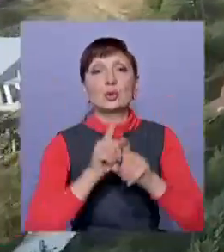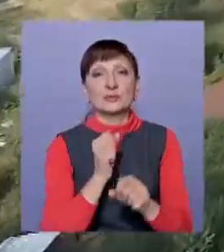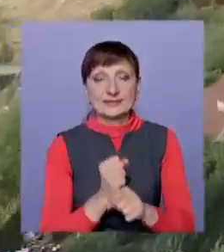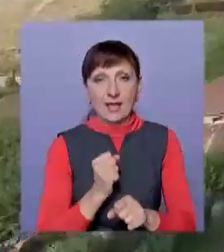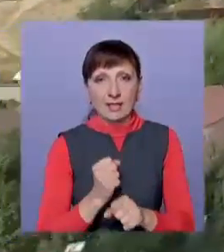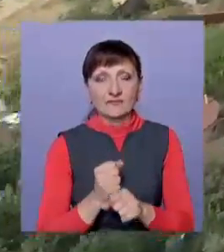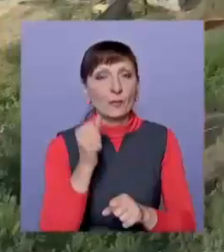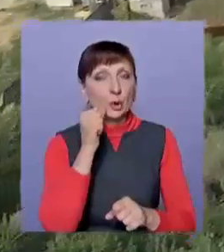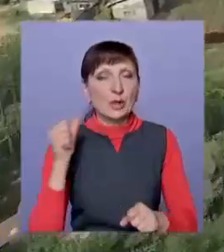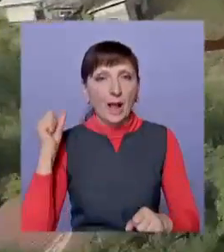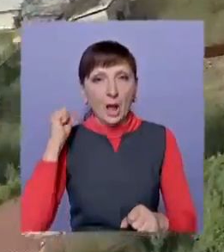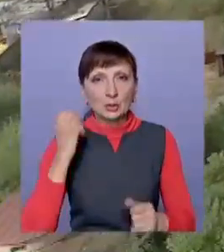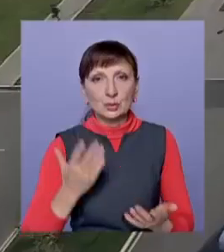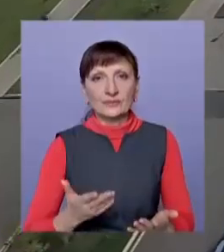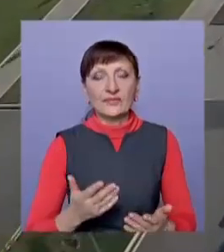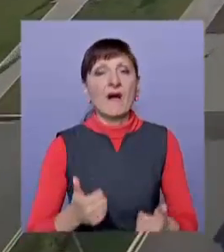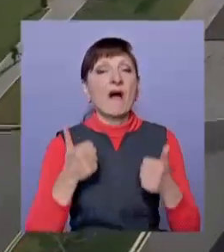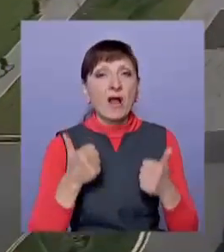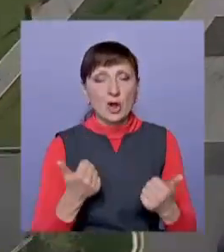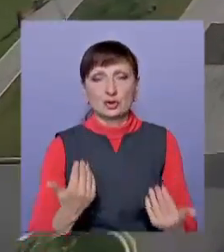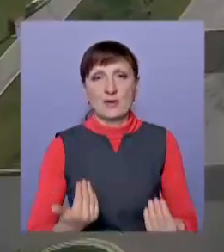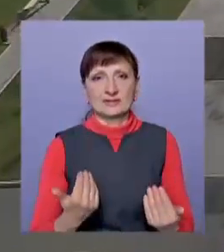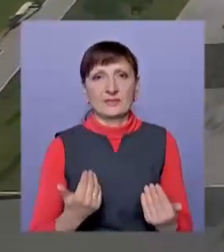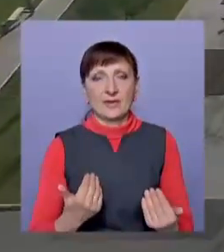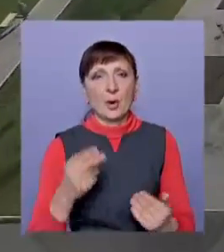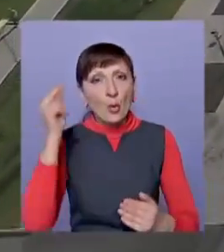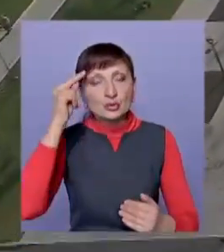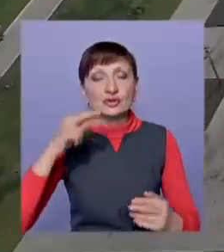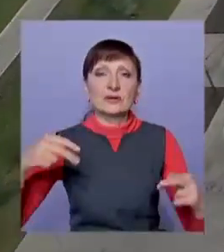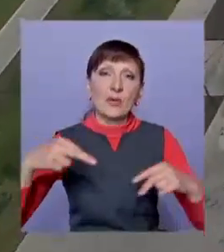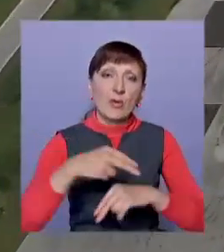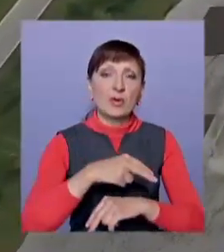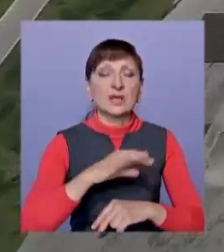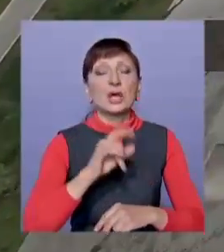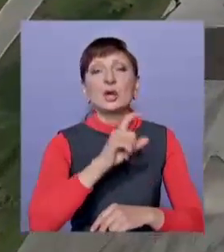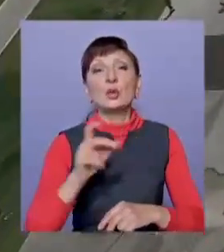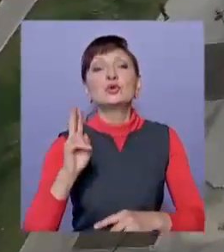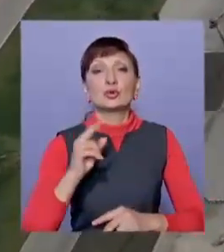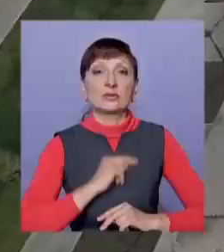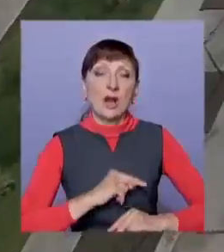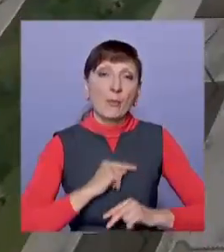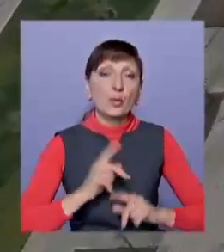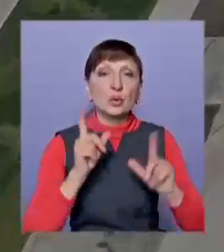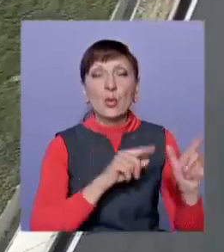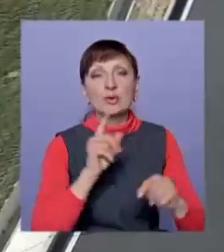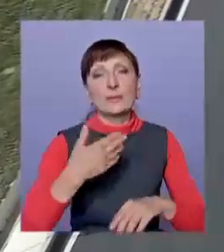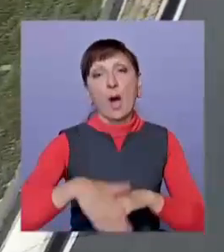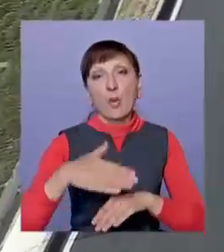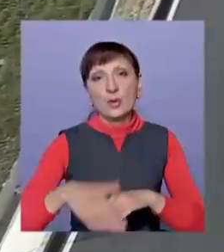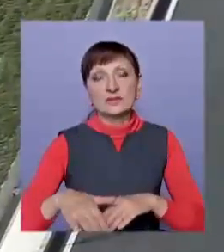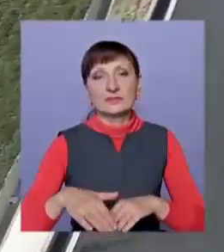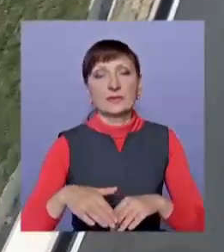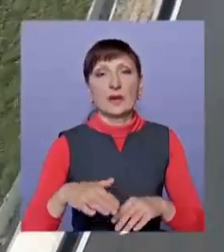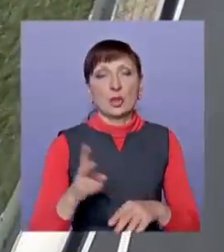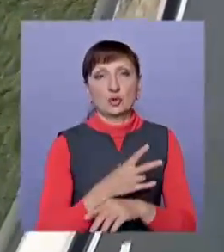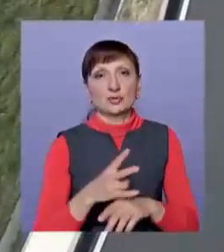в прошлом году. Хорошо теперь ученикам и людям, которые ездят по улице. Ночью.